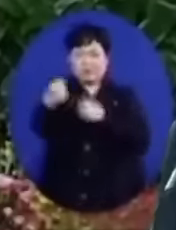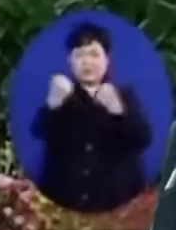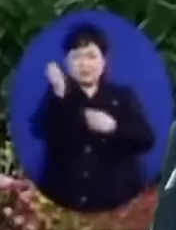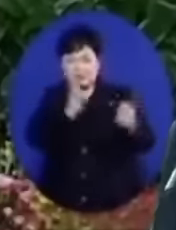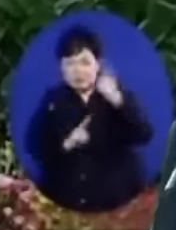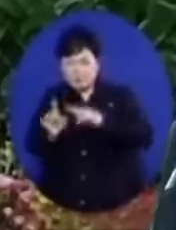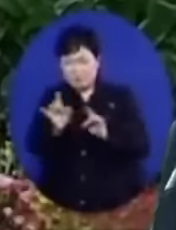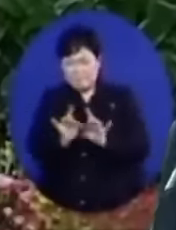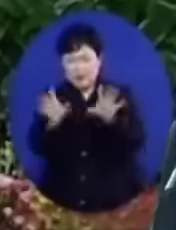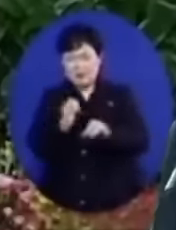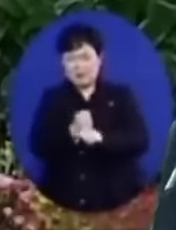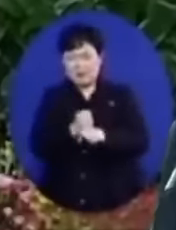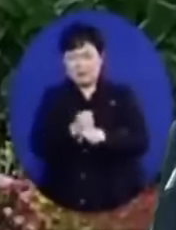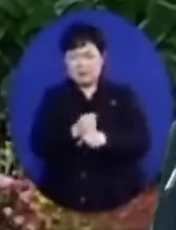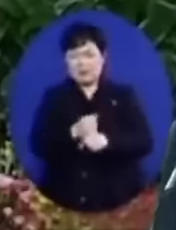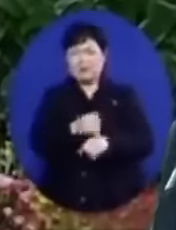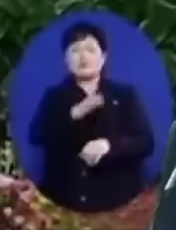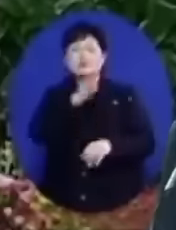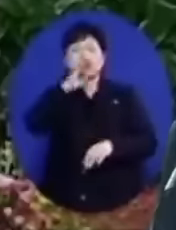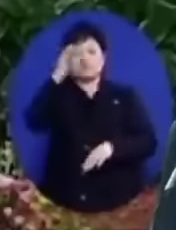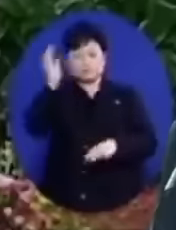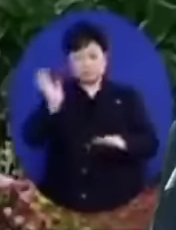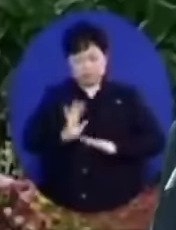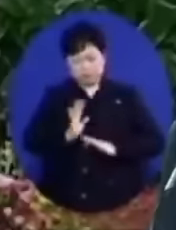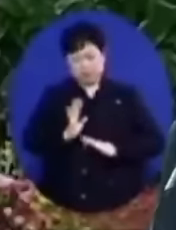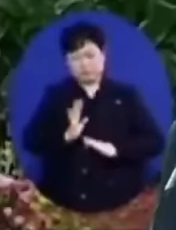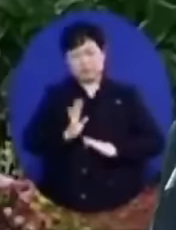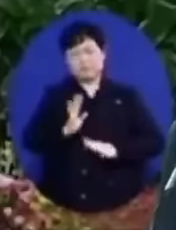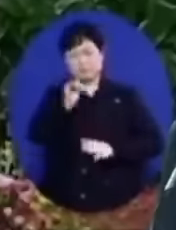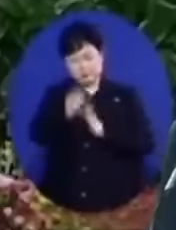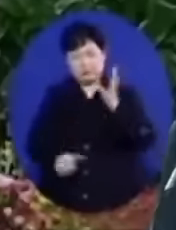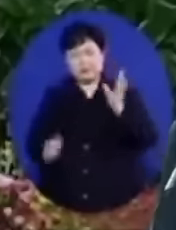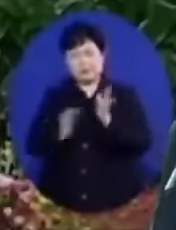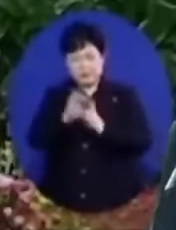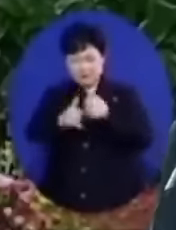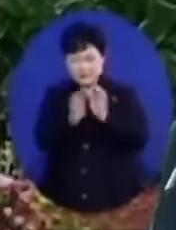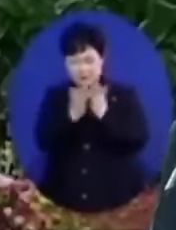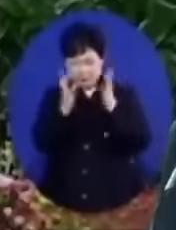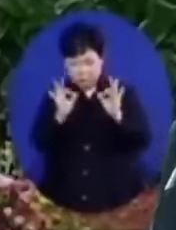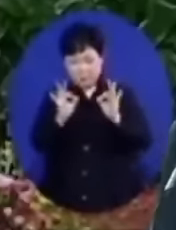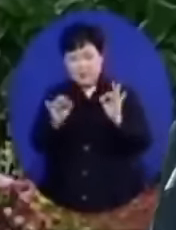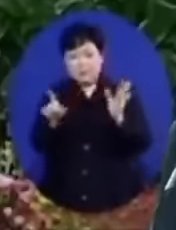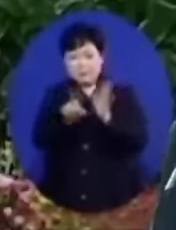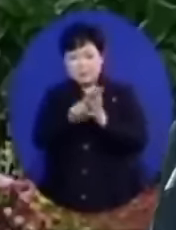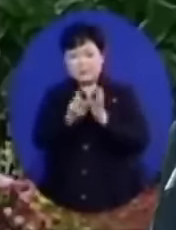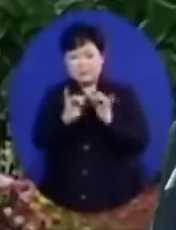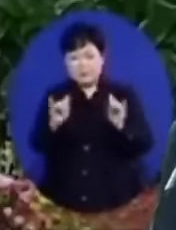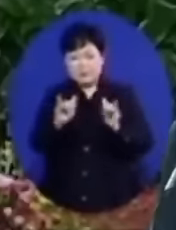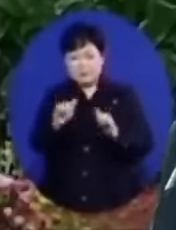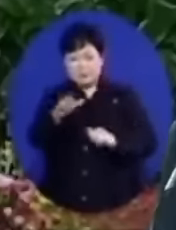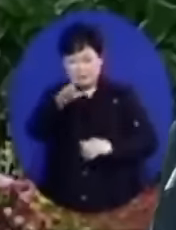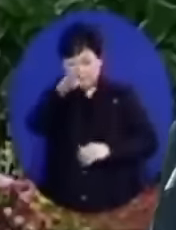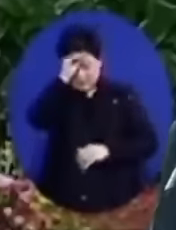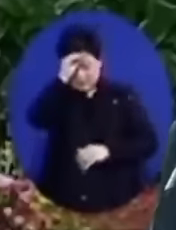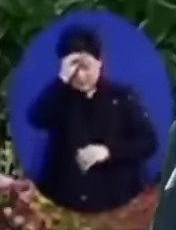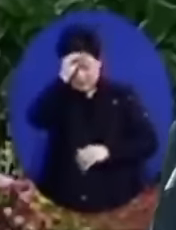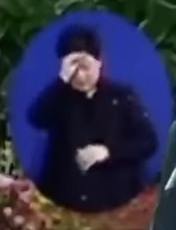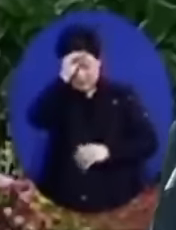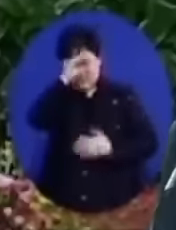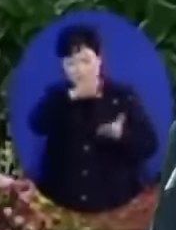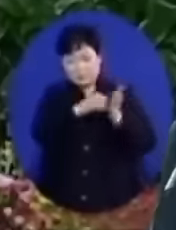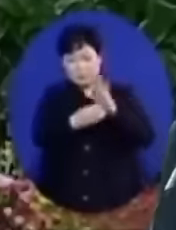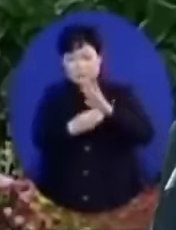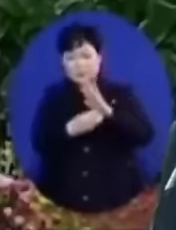입고 무서운 파괴를 당할 때 있습니다. 성경을 통해 보면 믿음의 사람으로 신앙의 모범을 보인 인물은 공통점이